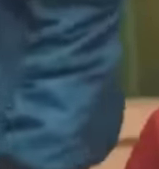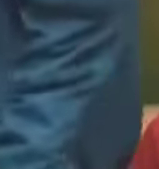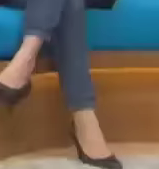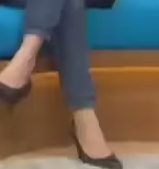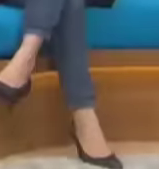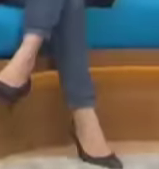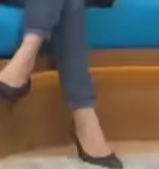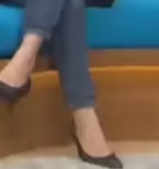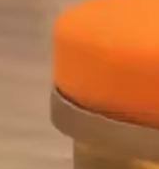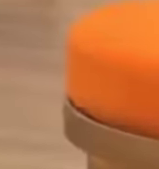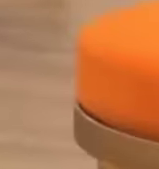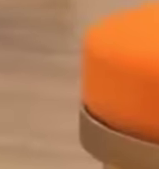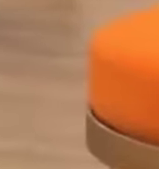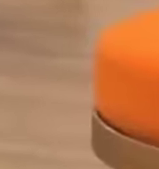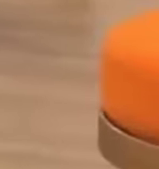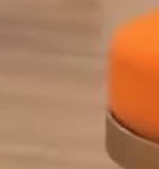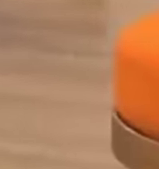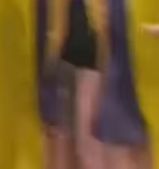rumah Uya.